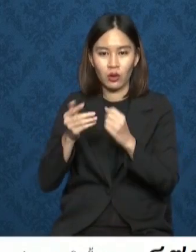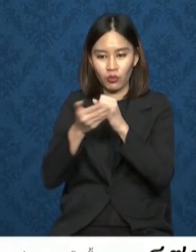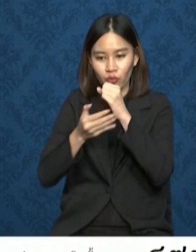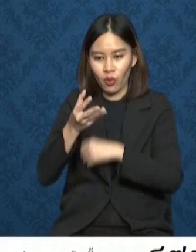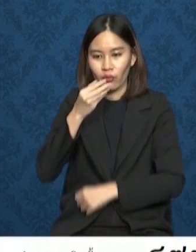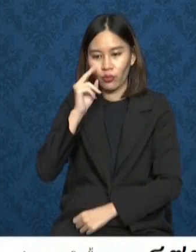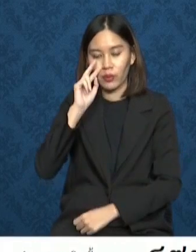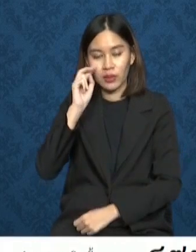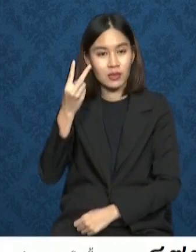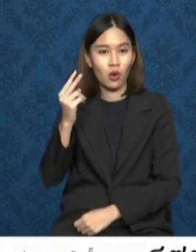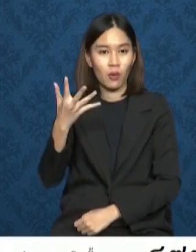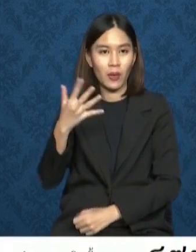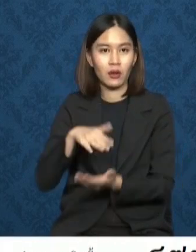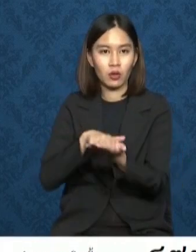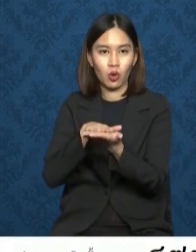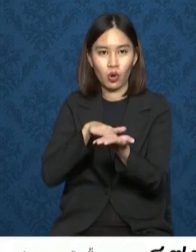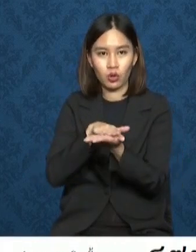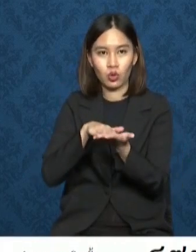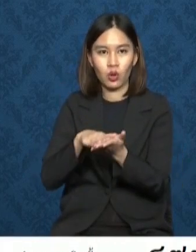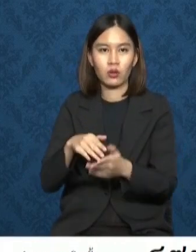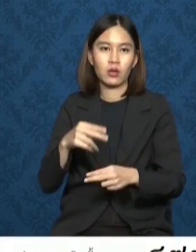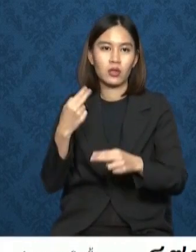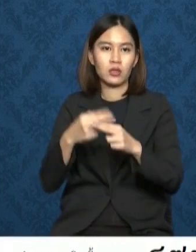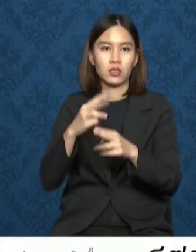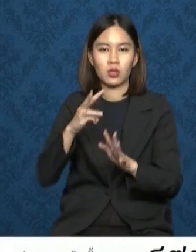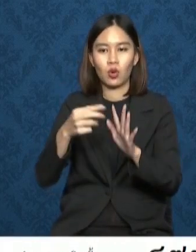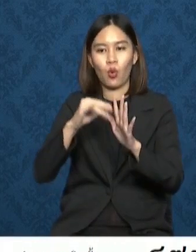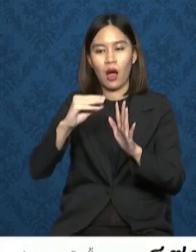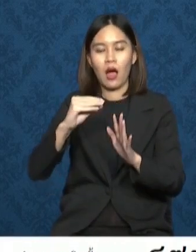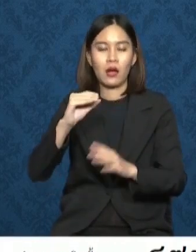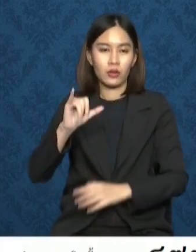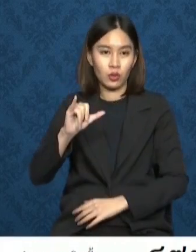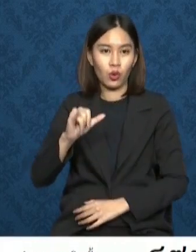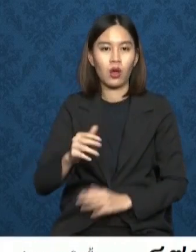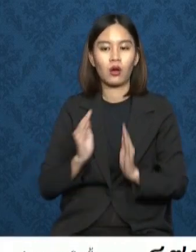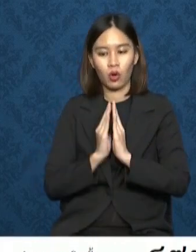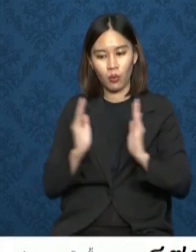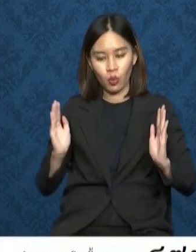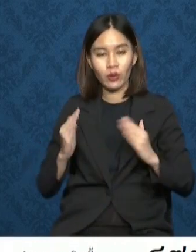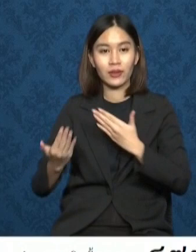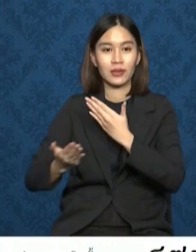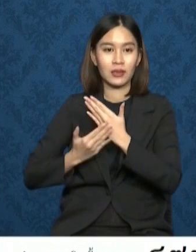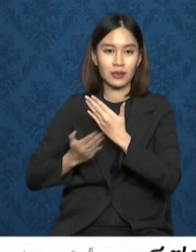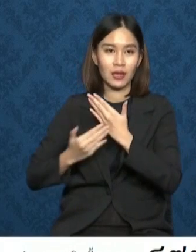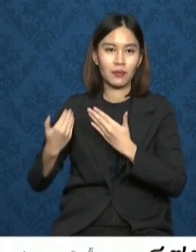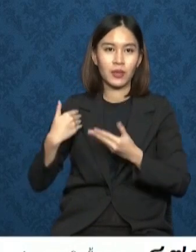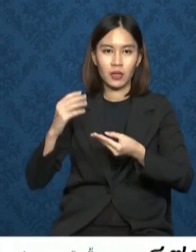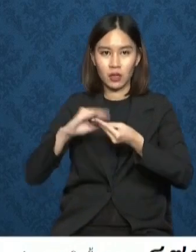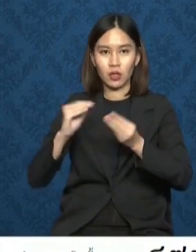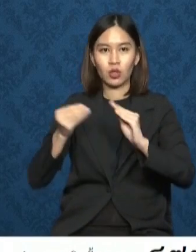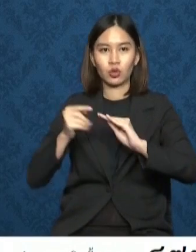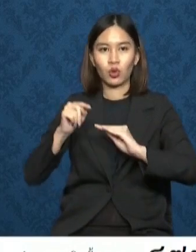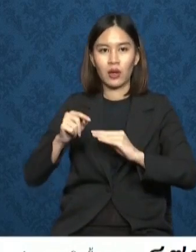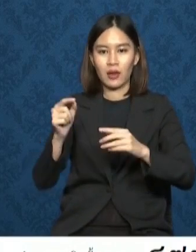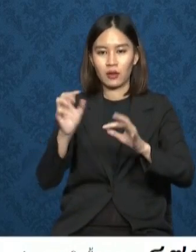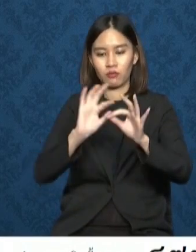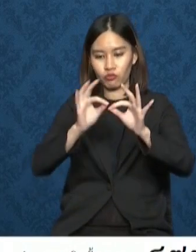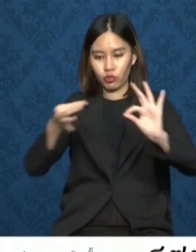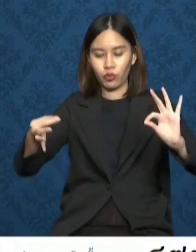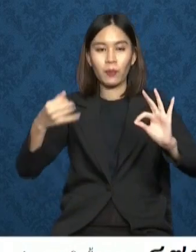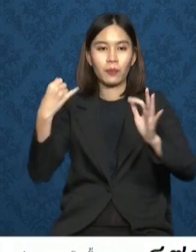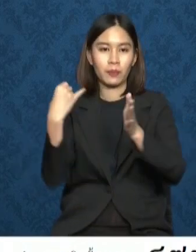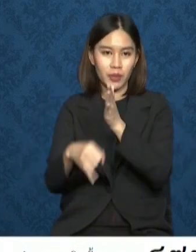ครับต้องขออภัยคุณหมอวโยนะครับก็ขอบคุณด้วยที่ท่านออกมาทักท้วงตัวเลขตรงนั้นน่ะเป็นตัวตัวเลขที่เลงผิดจริง